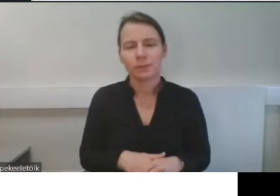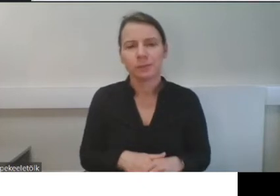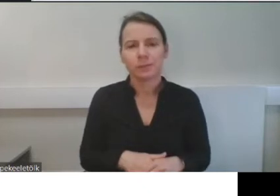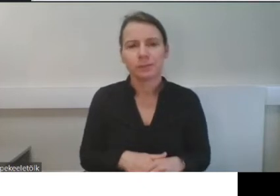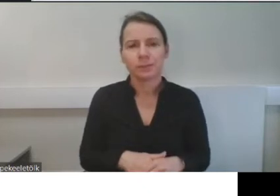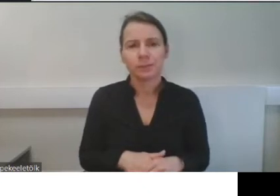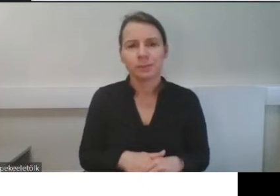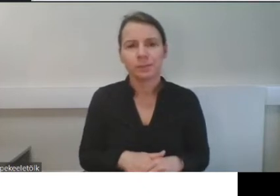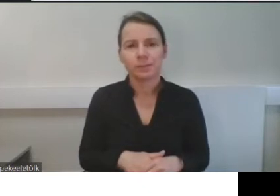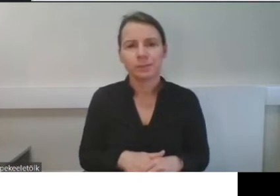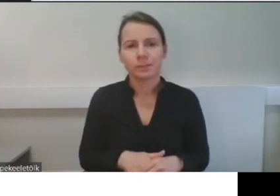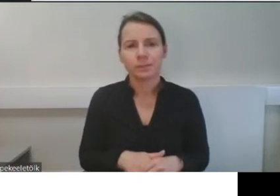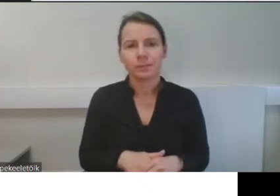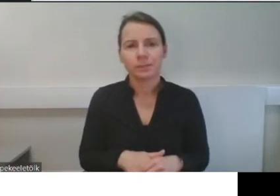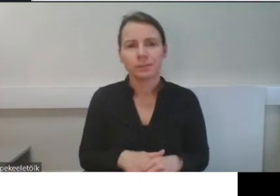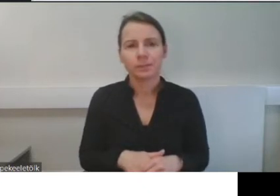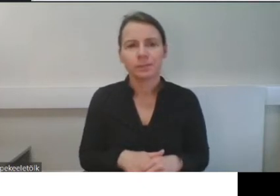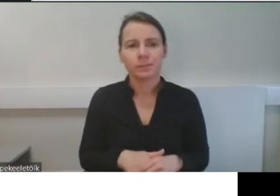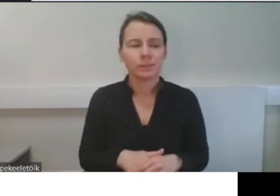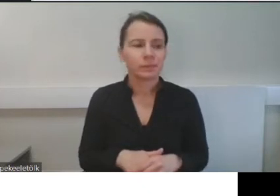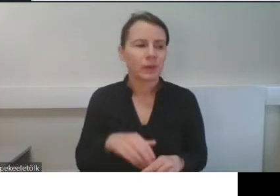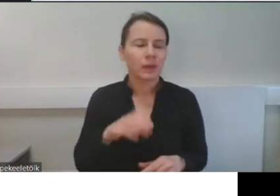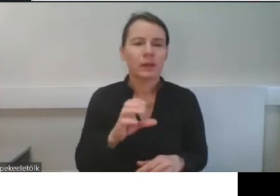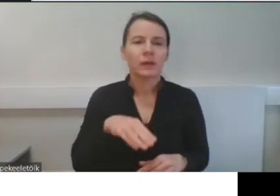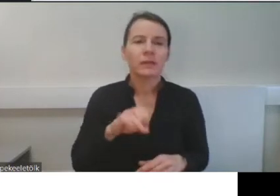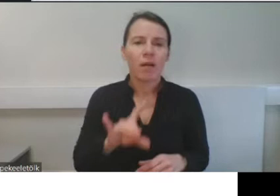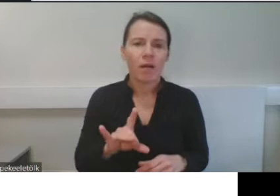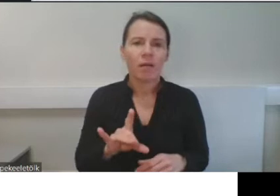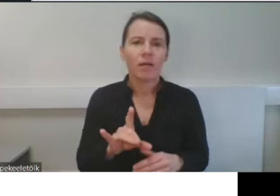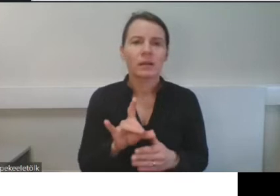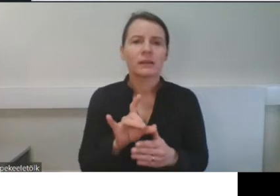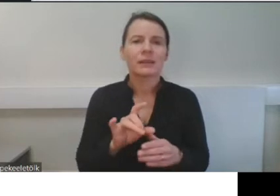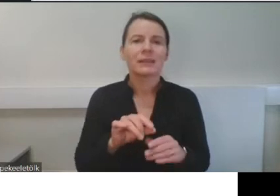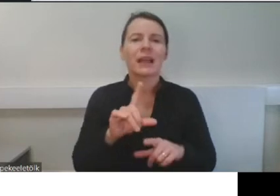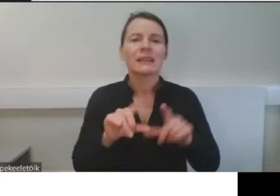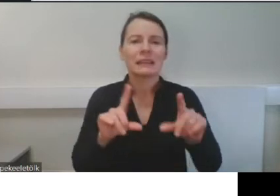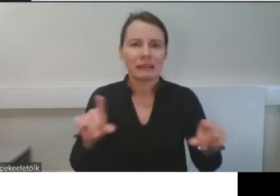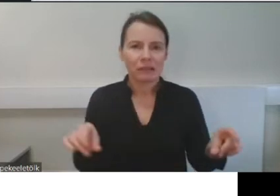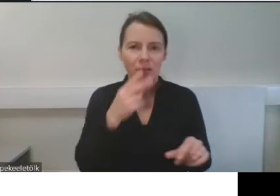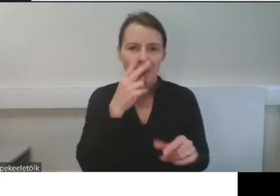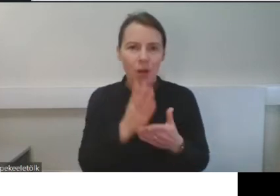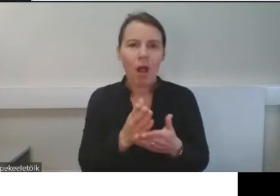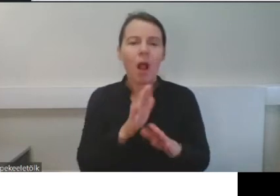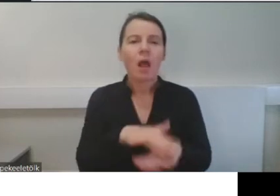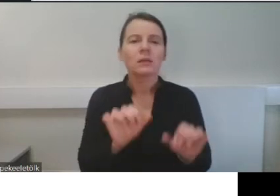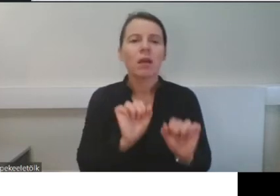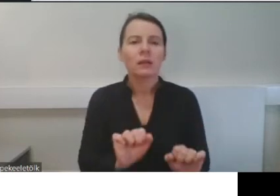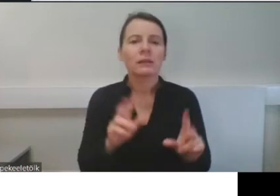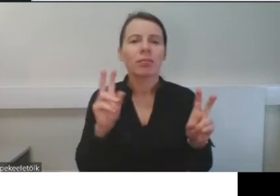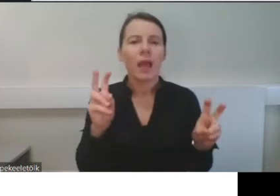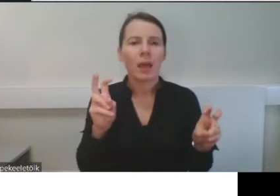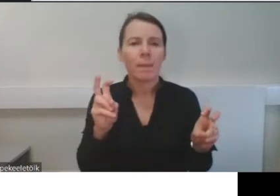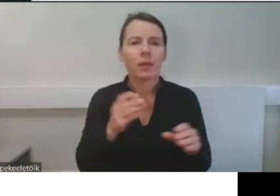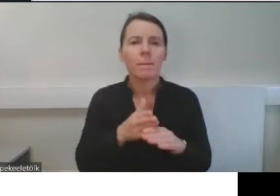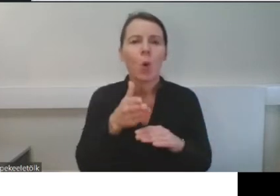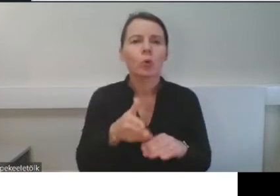teemat, mis meie jaoks on ka nüüd kriisi ajal selliseks aktuaalsemaks muutunud. Et